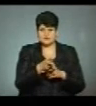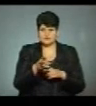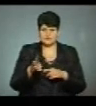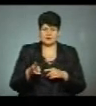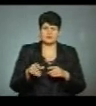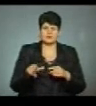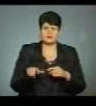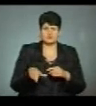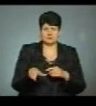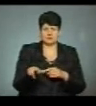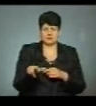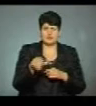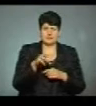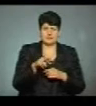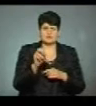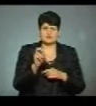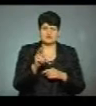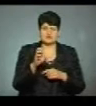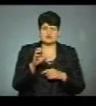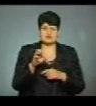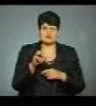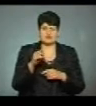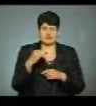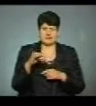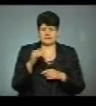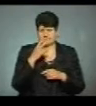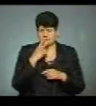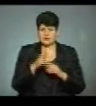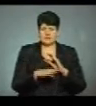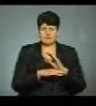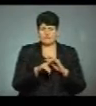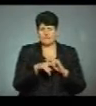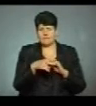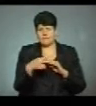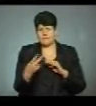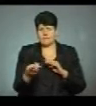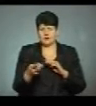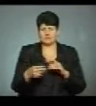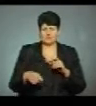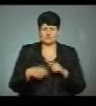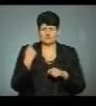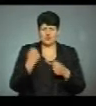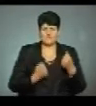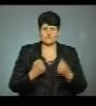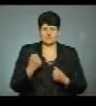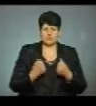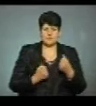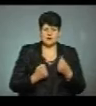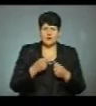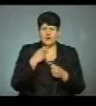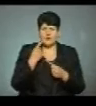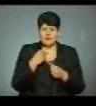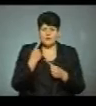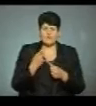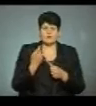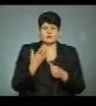траси міжнародного значення М-12 Стрий-Знам'янка. На них видно, як дерево впало на проїжджу частину і пошкодило автомобілі. За словами